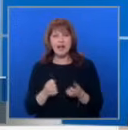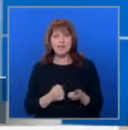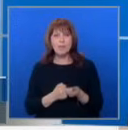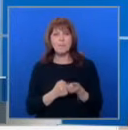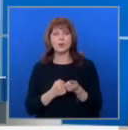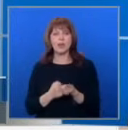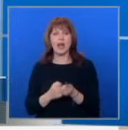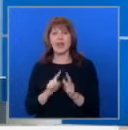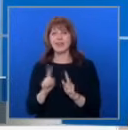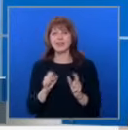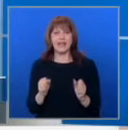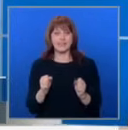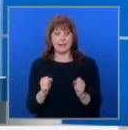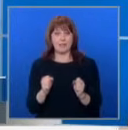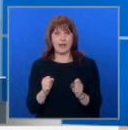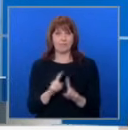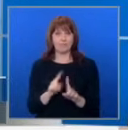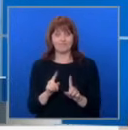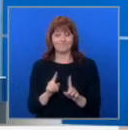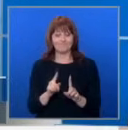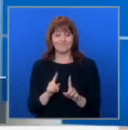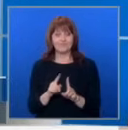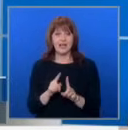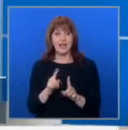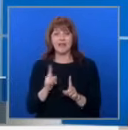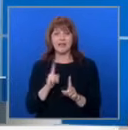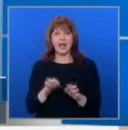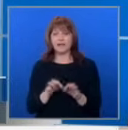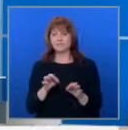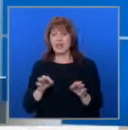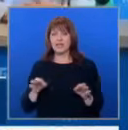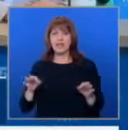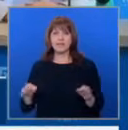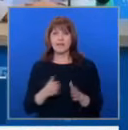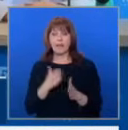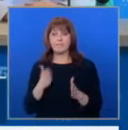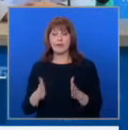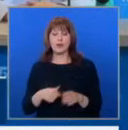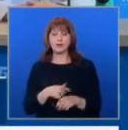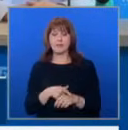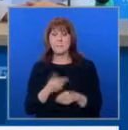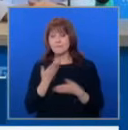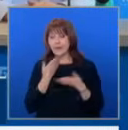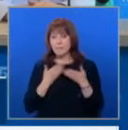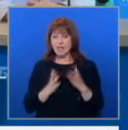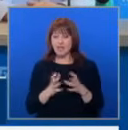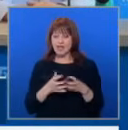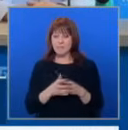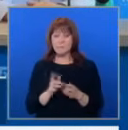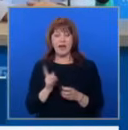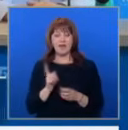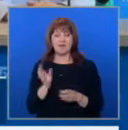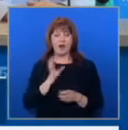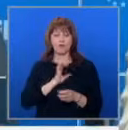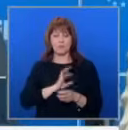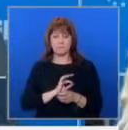това е нестабилно, това не е за дълъг период от време. Преговорният екип на ГЕРБ очевидно не е успял да осигури